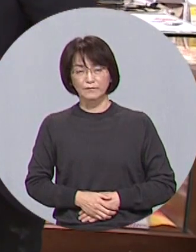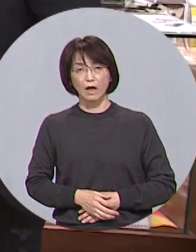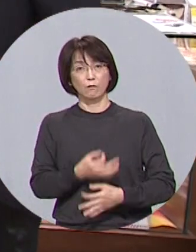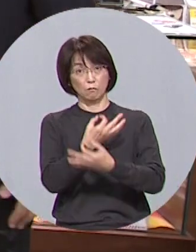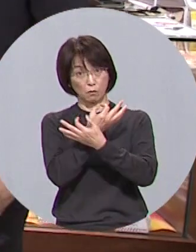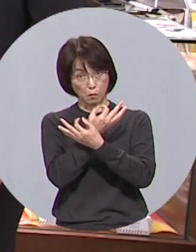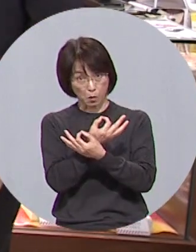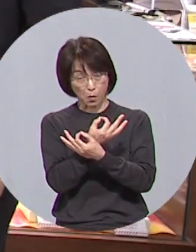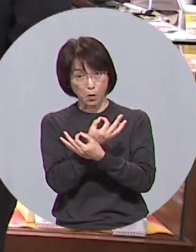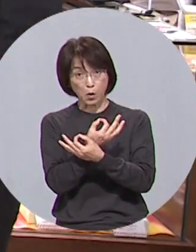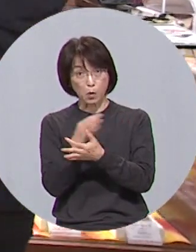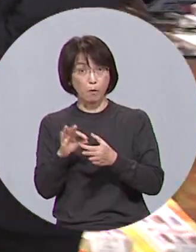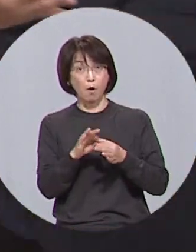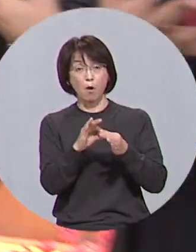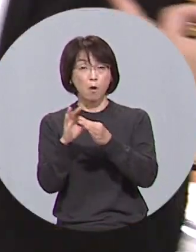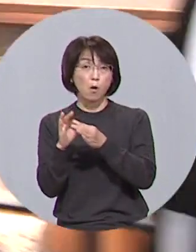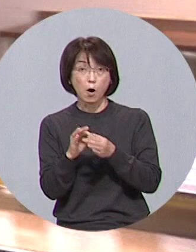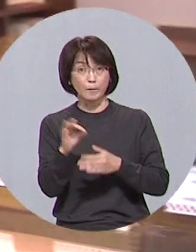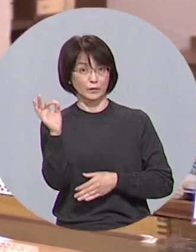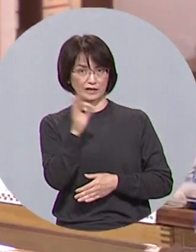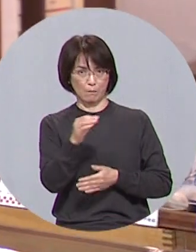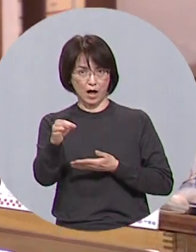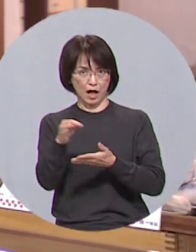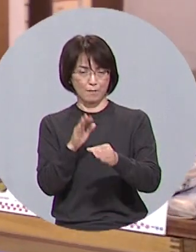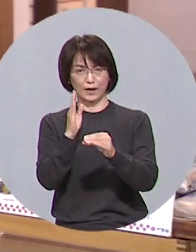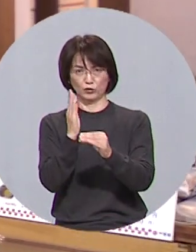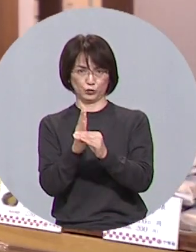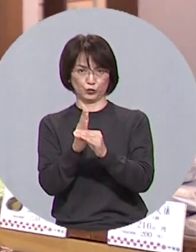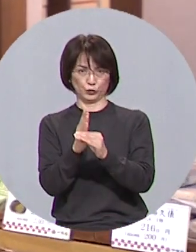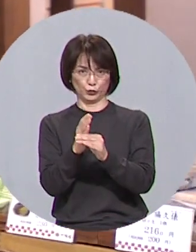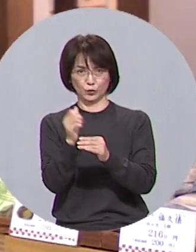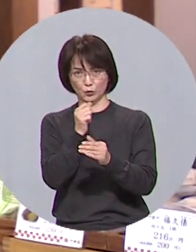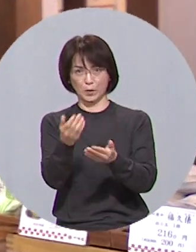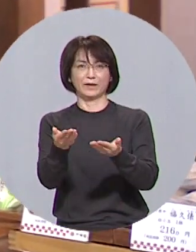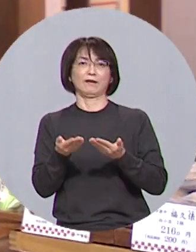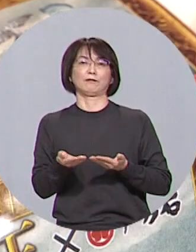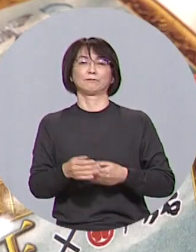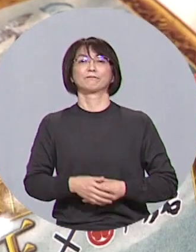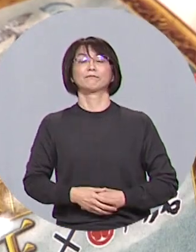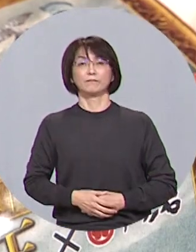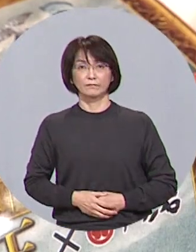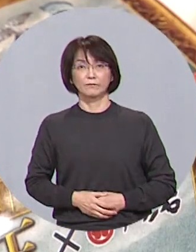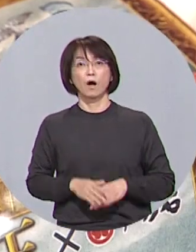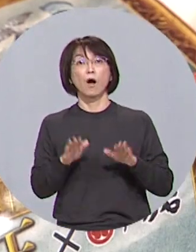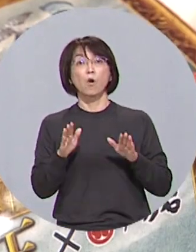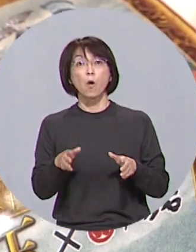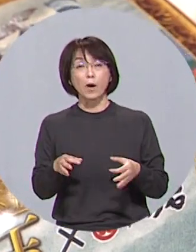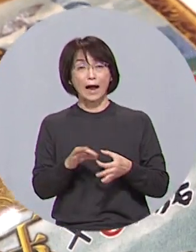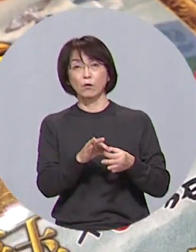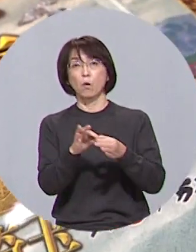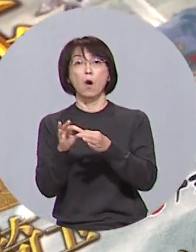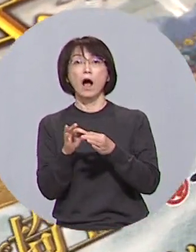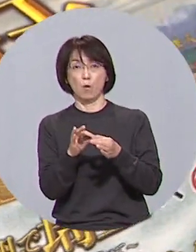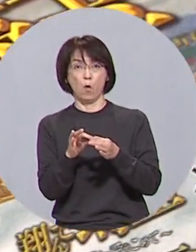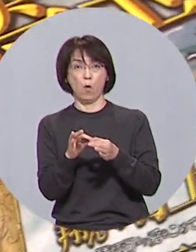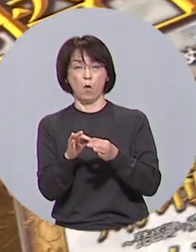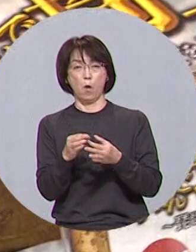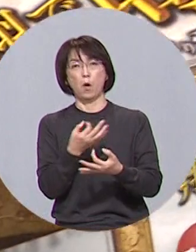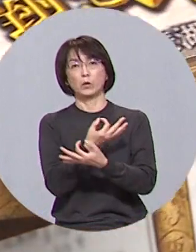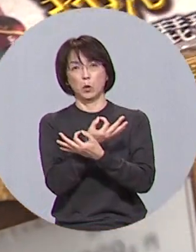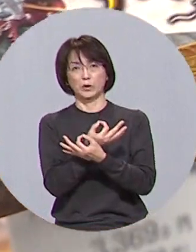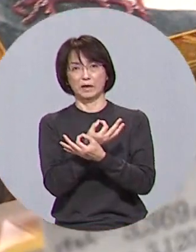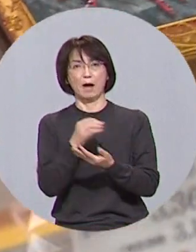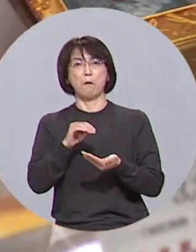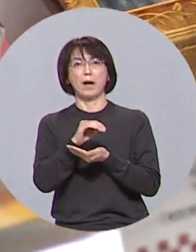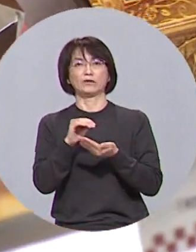のコラボ商品も販売中とのことで、早速紹介してもらいましょう。 今回コラボさせていただいている翔んで埼玉様のおまんじ